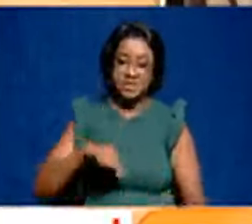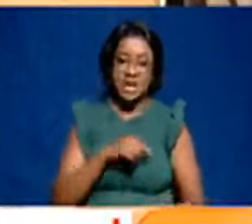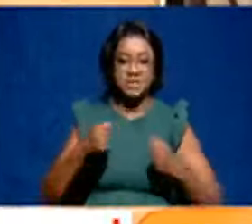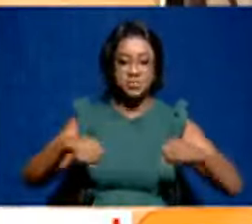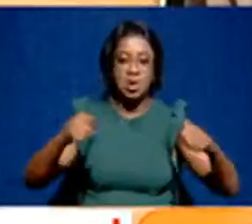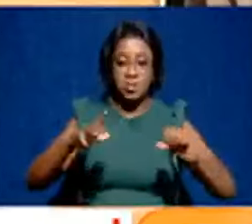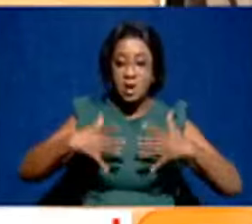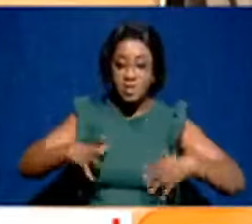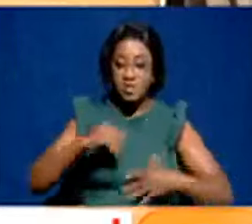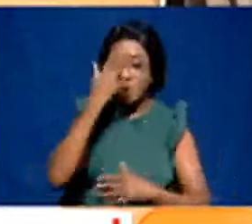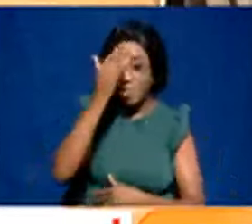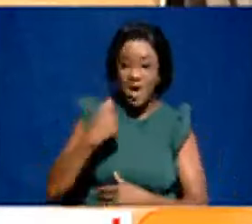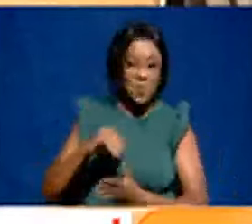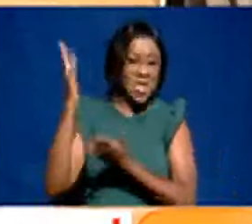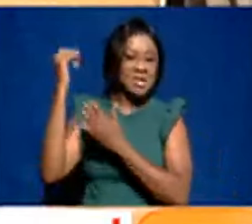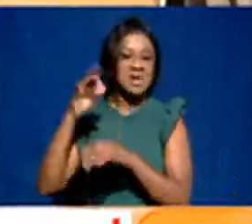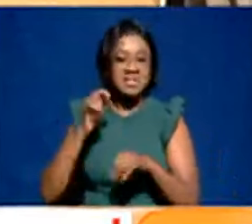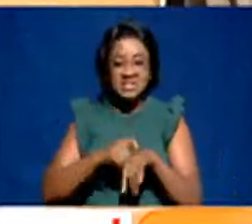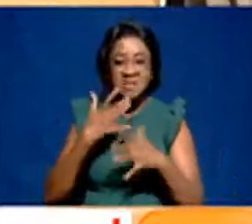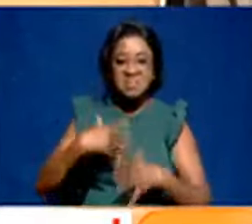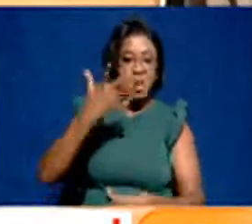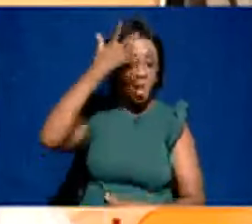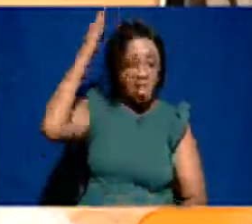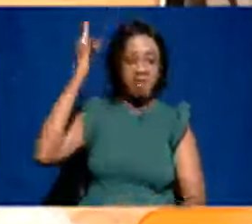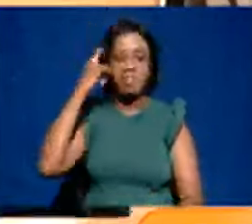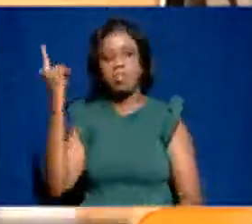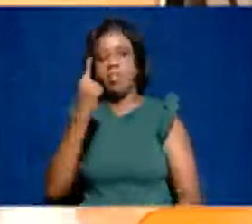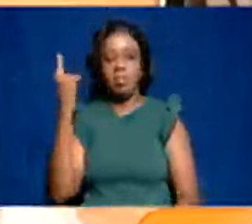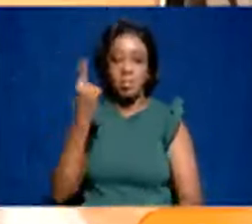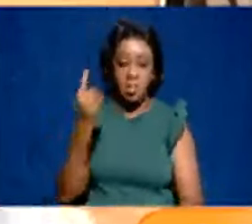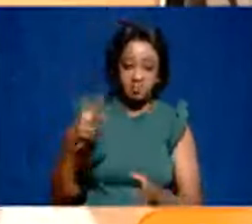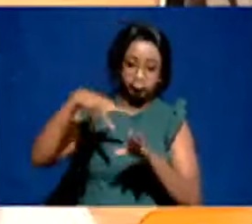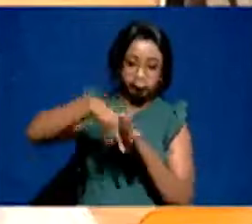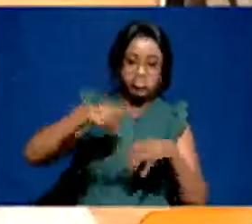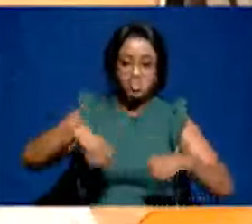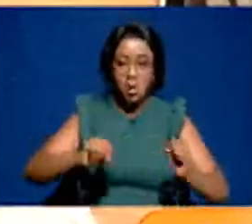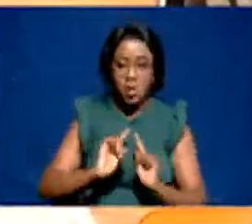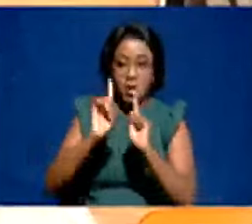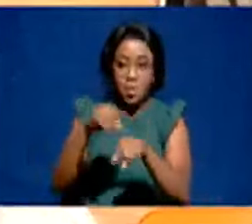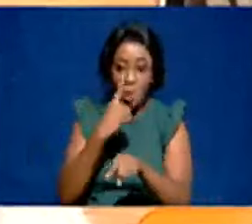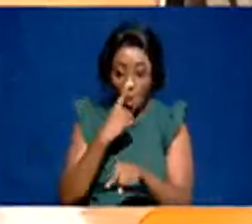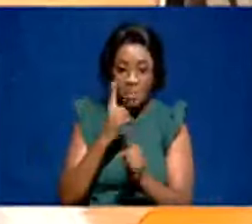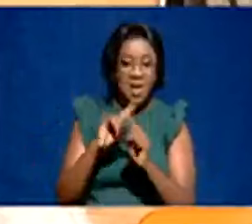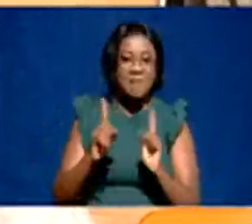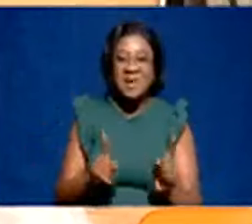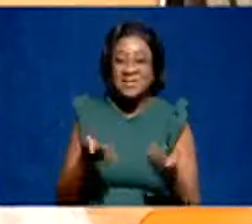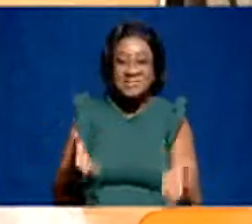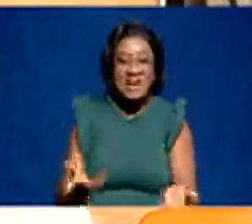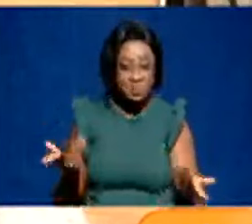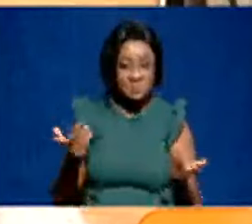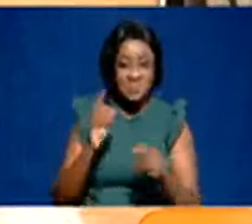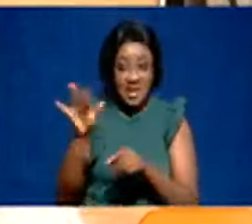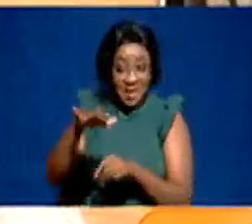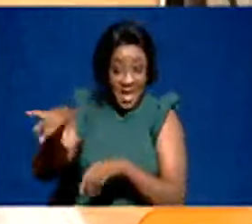kubeba usiku watu wakiwa mirefu. Sasa hatupati watu usiku. Sasa tunaenda bila kitu nyumbani. Lakini watu still wanaenda kukunywa na huku pande za